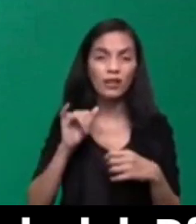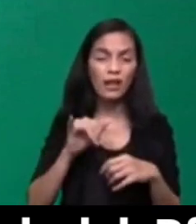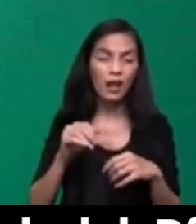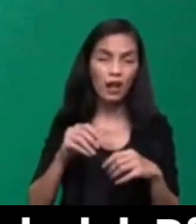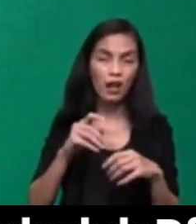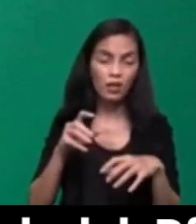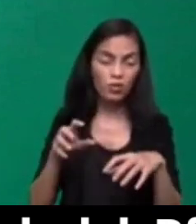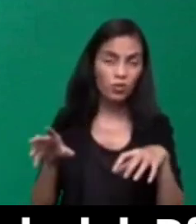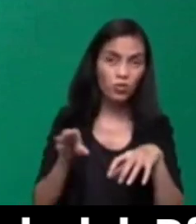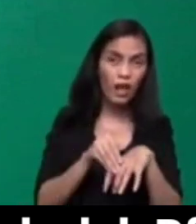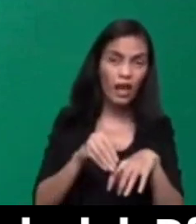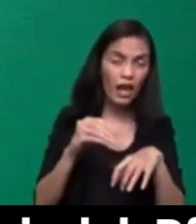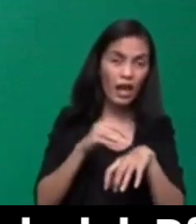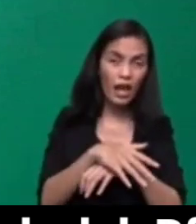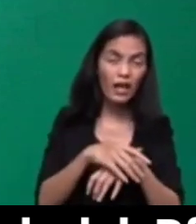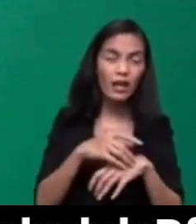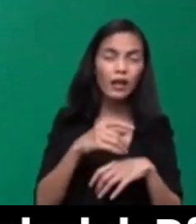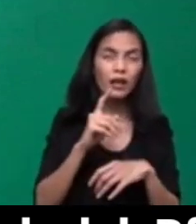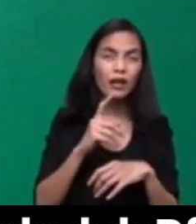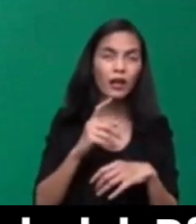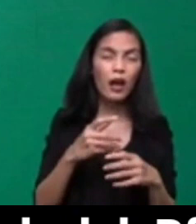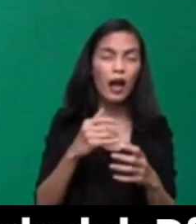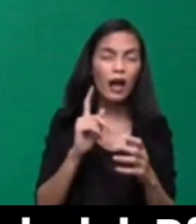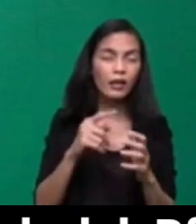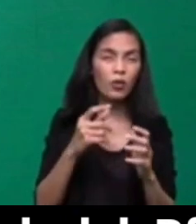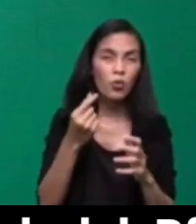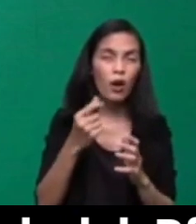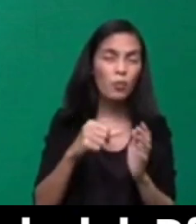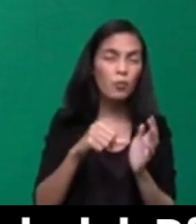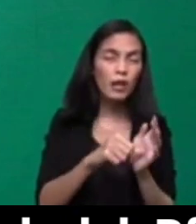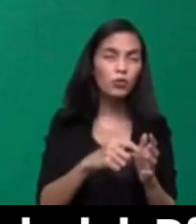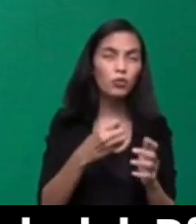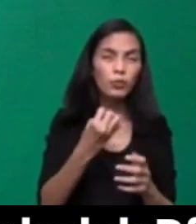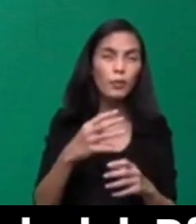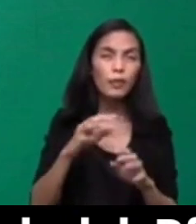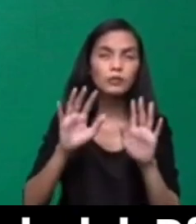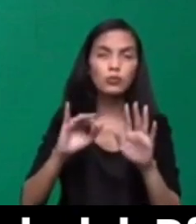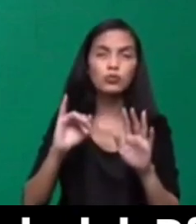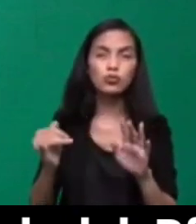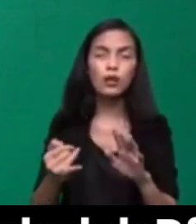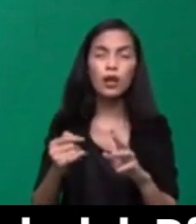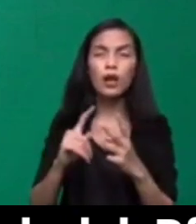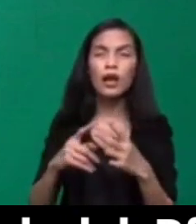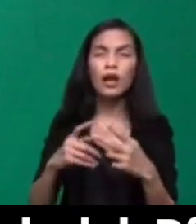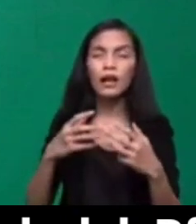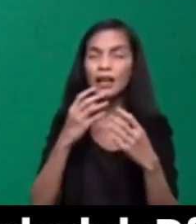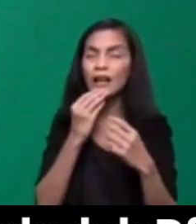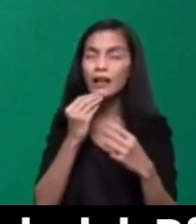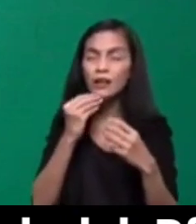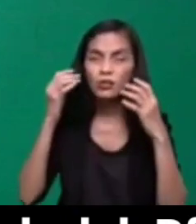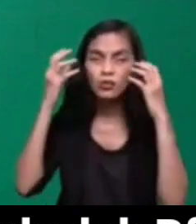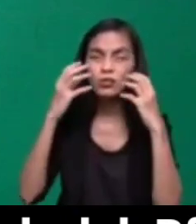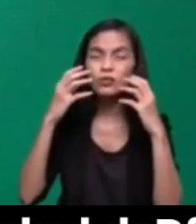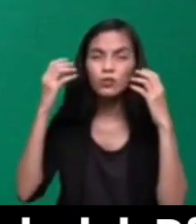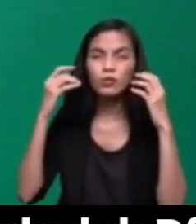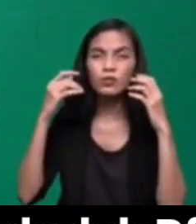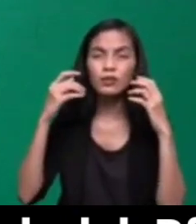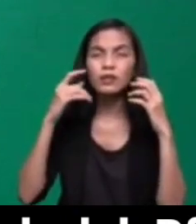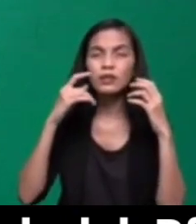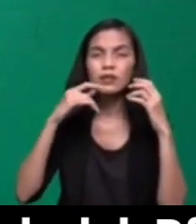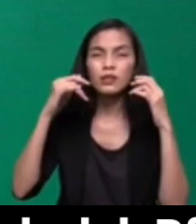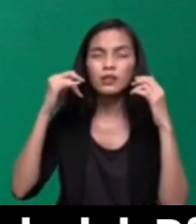besaran masing-masing untuk sapi atau kerbau sebesar 10 juta rupiah kambing atau domba sebesar satu setengah juta